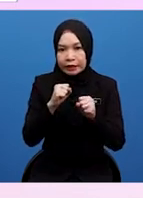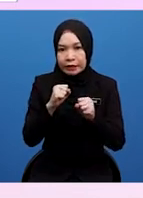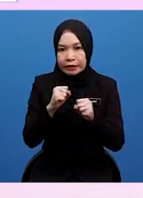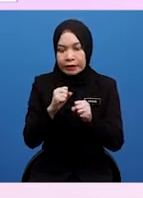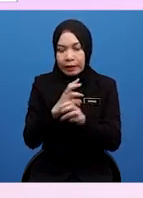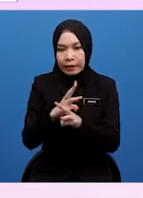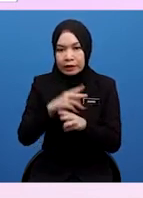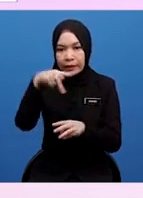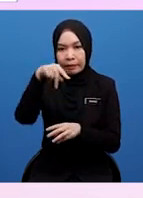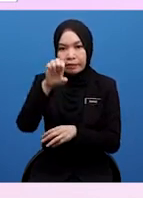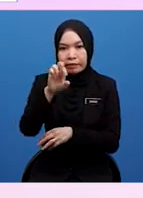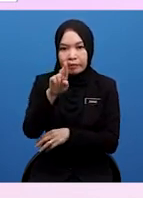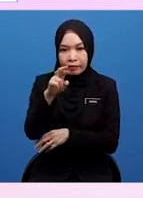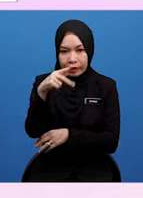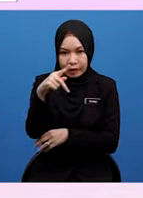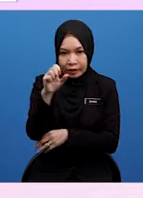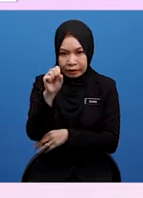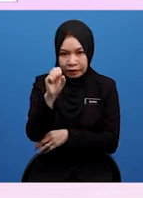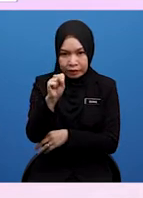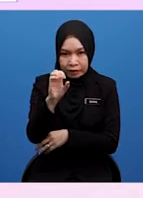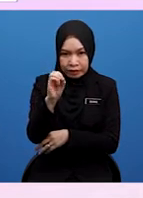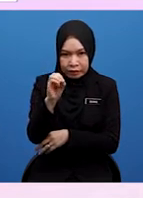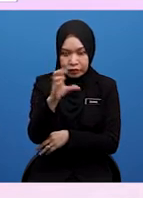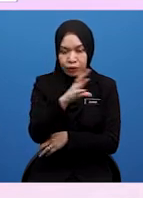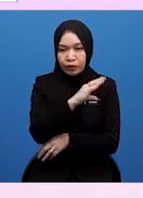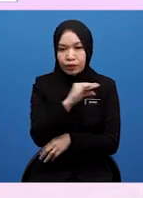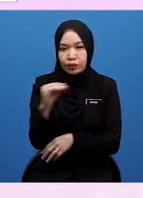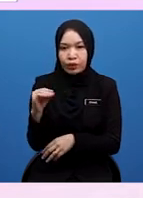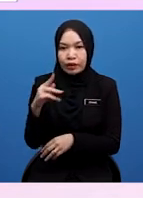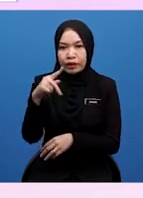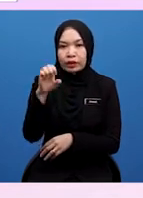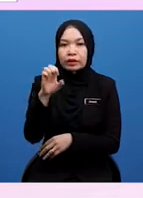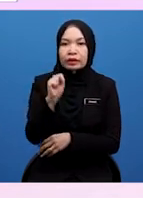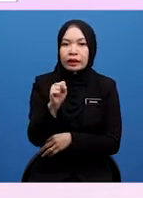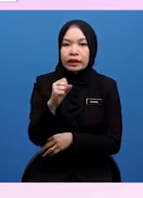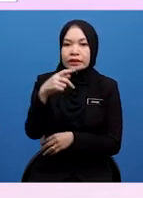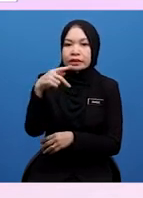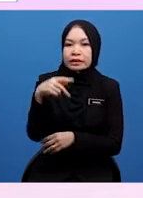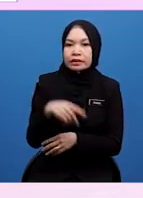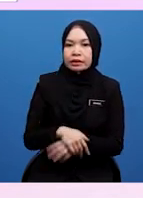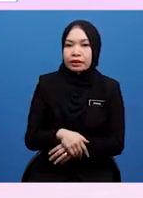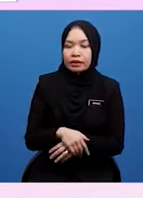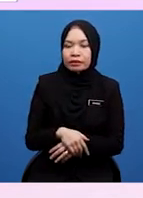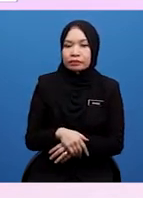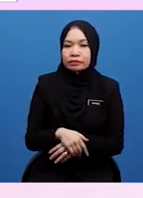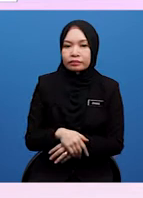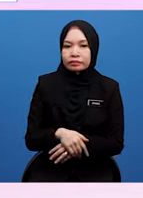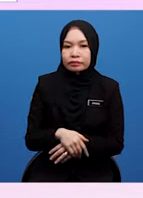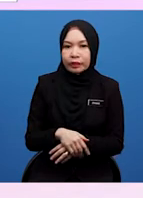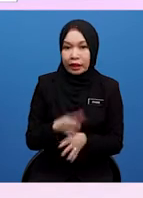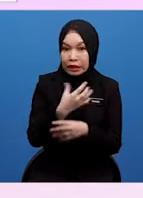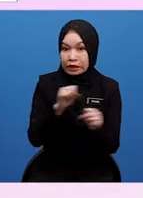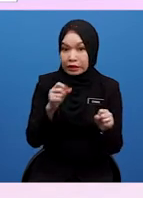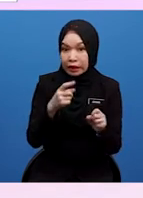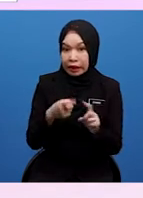kemalangan perusahaan yang telah dilaporkan dan diselesaikan dari tahun 2007 hingga